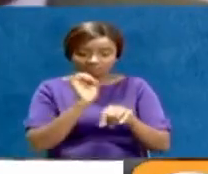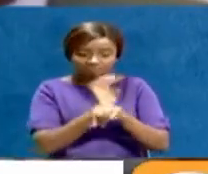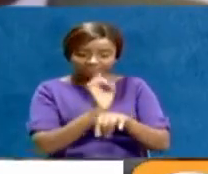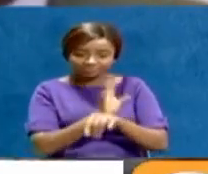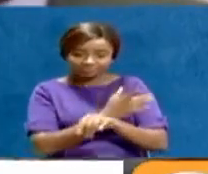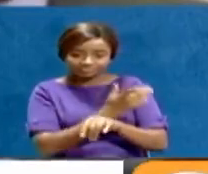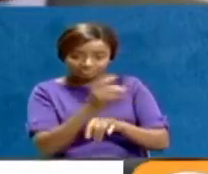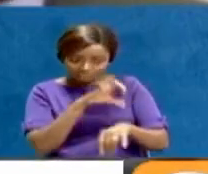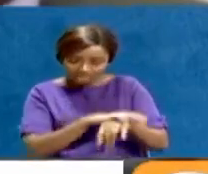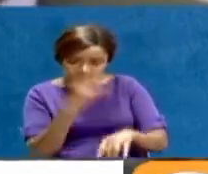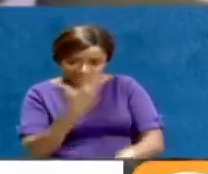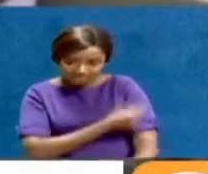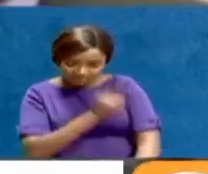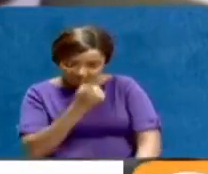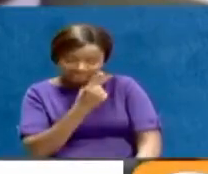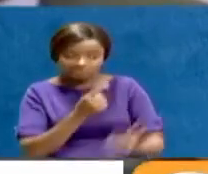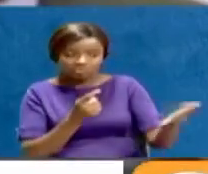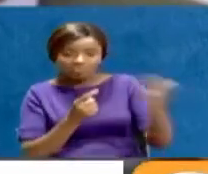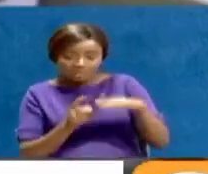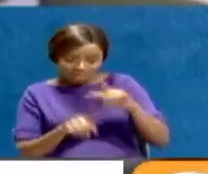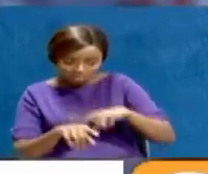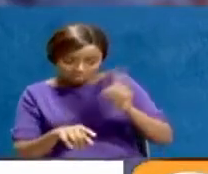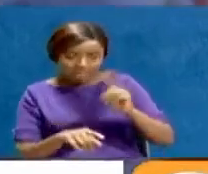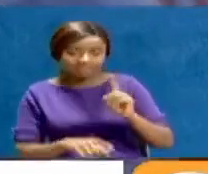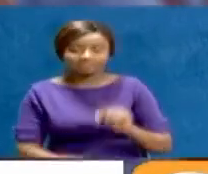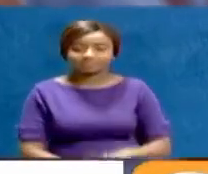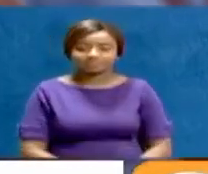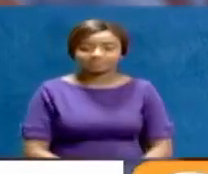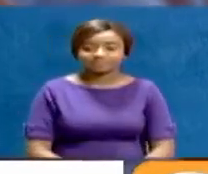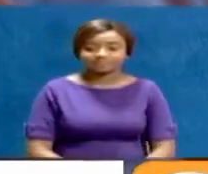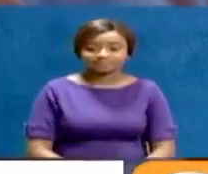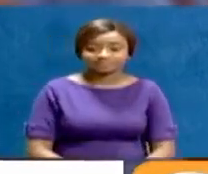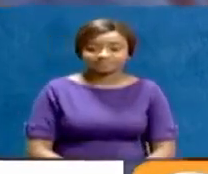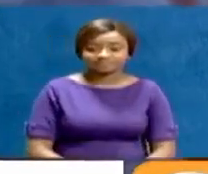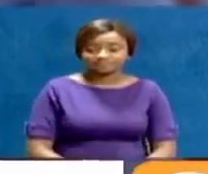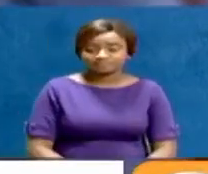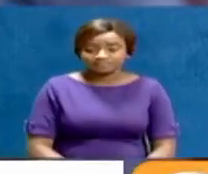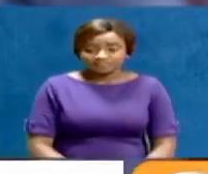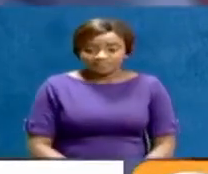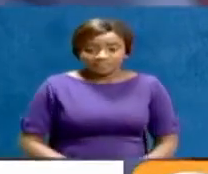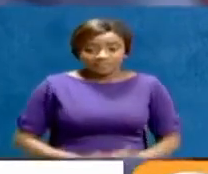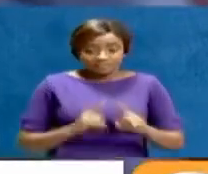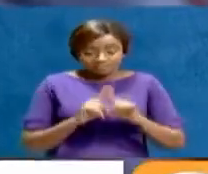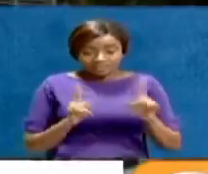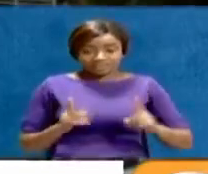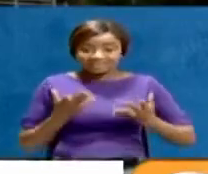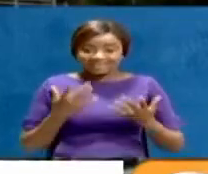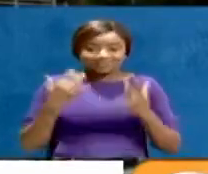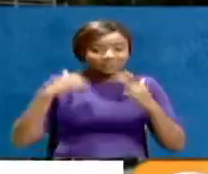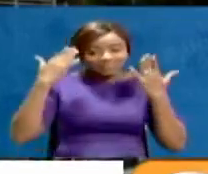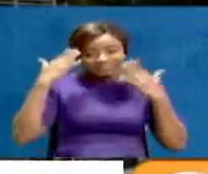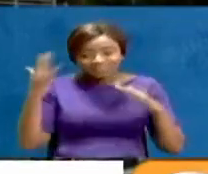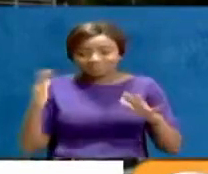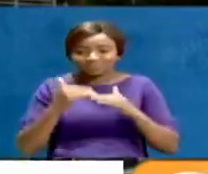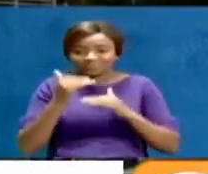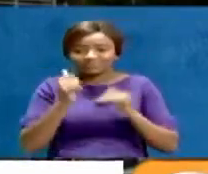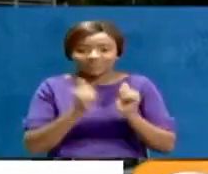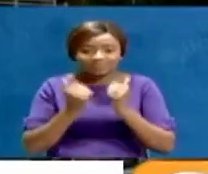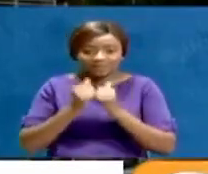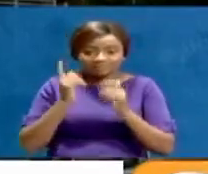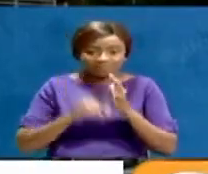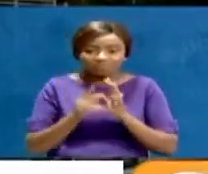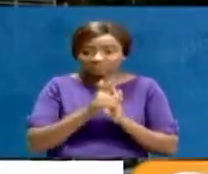that have received their first doses to come in and get their second dose. Hiyo sintofahamu masumbu yake yameikumba Kenya